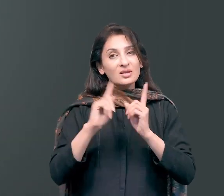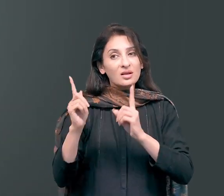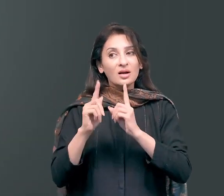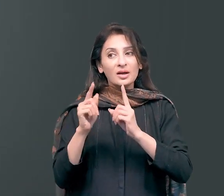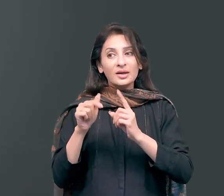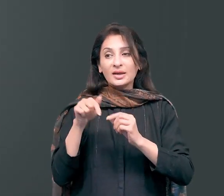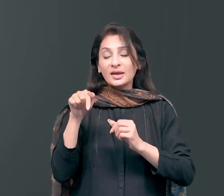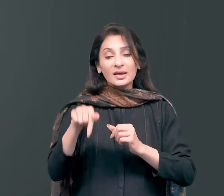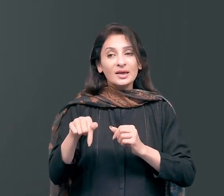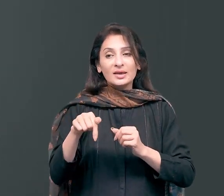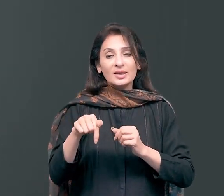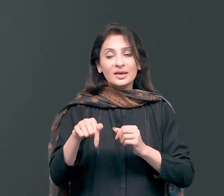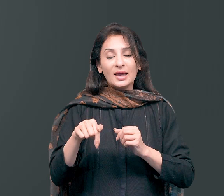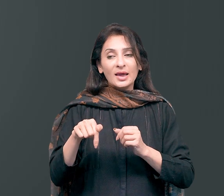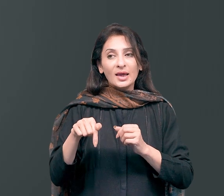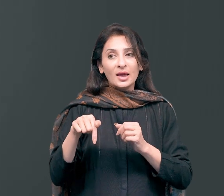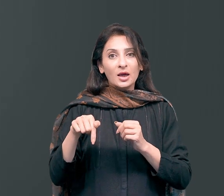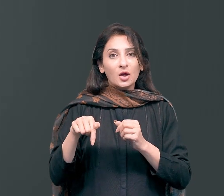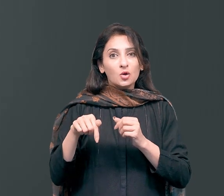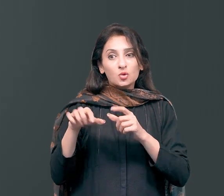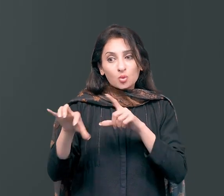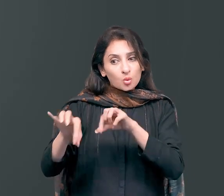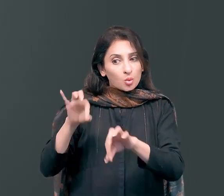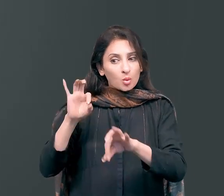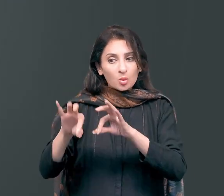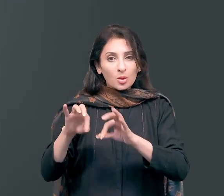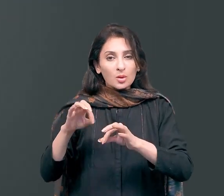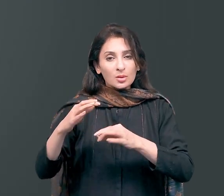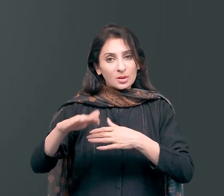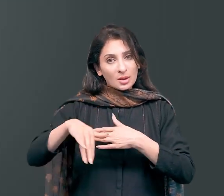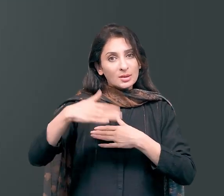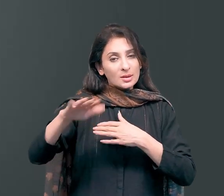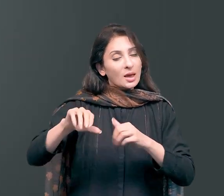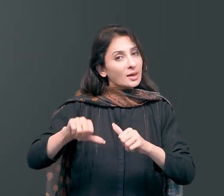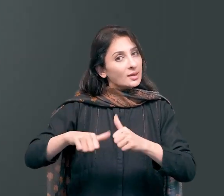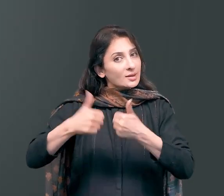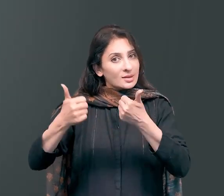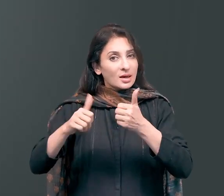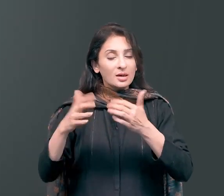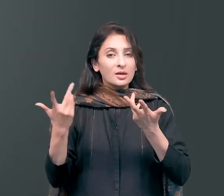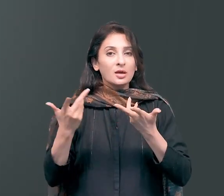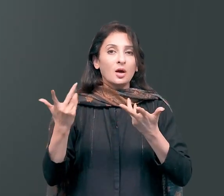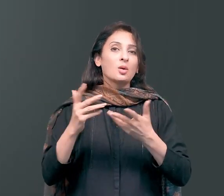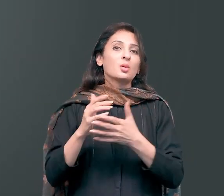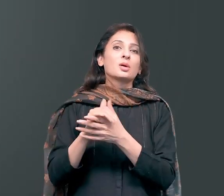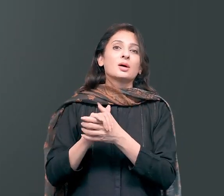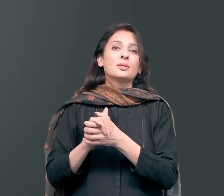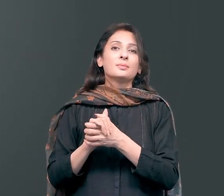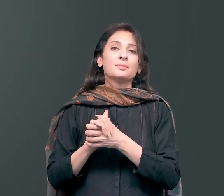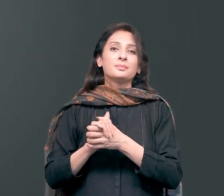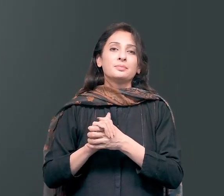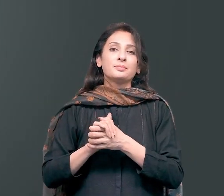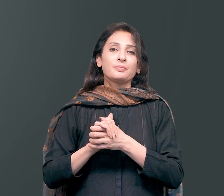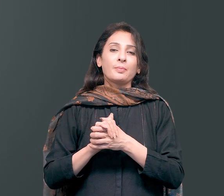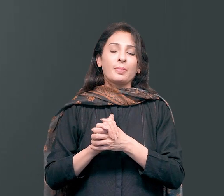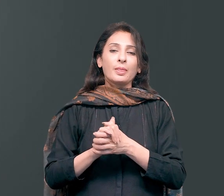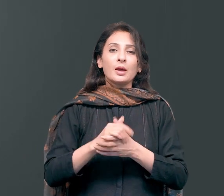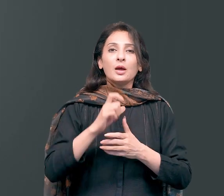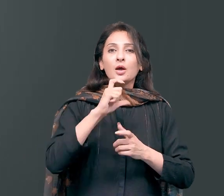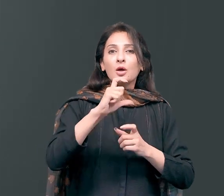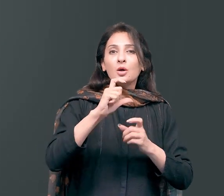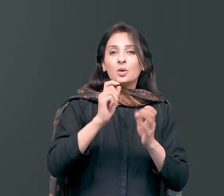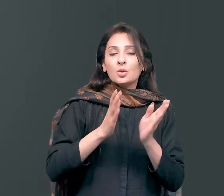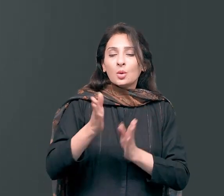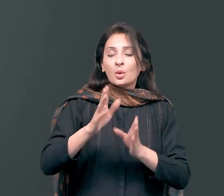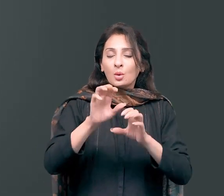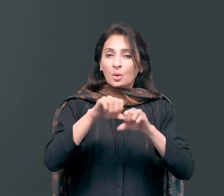نہیں مانا، اور لارڈ ایٹلے نہیں مانا جو کہ برٹش پرائم منسٹر بن گئے تھے۔ تو